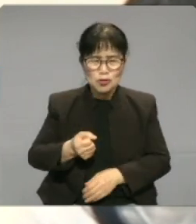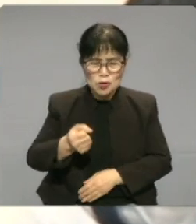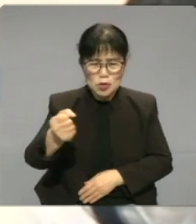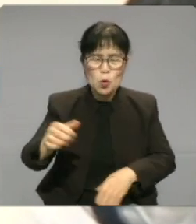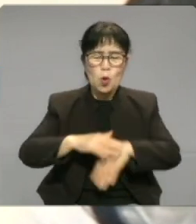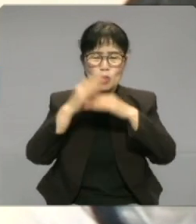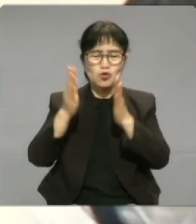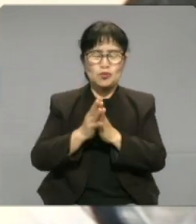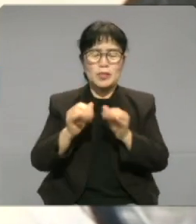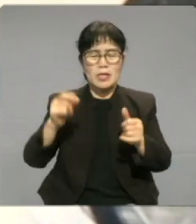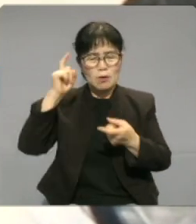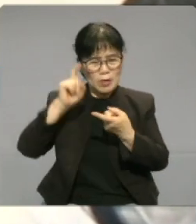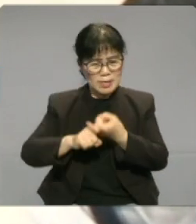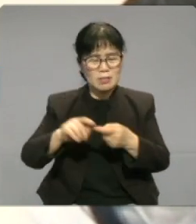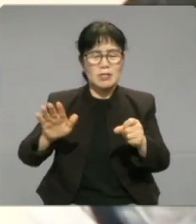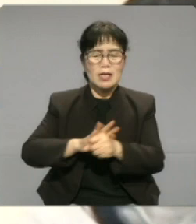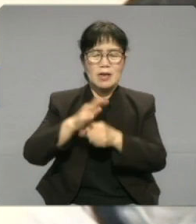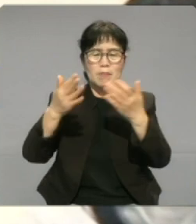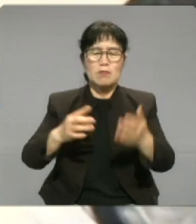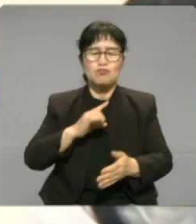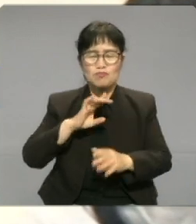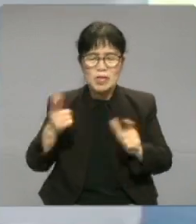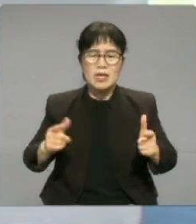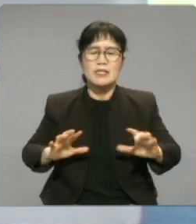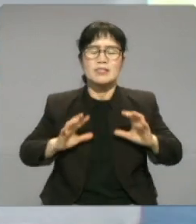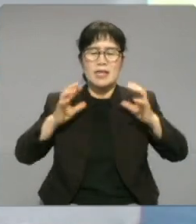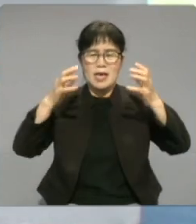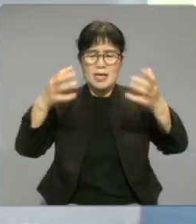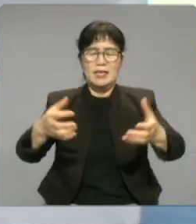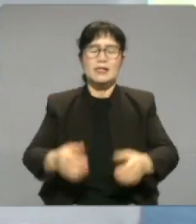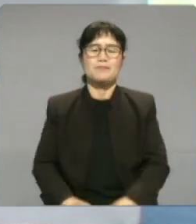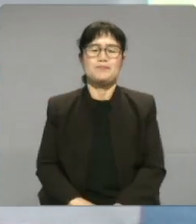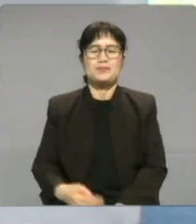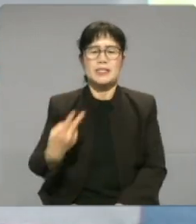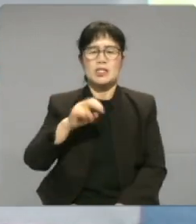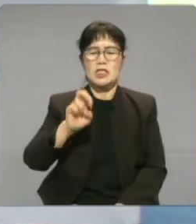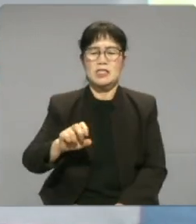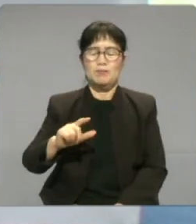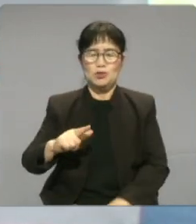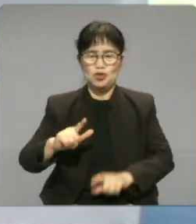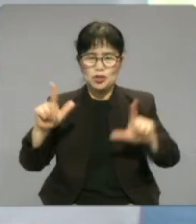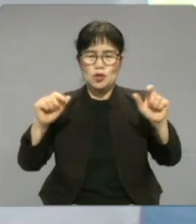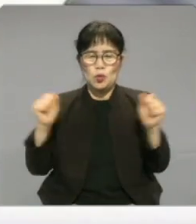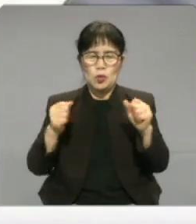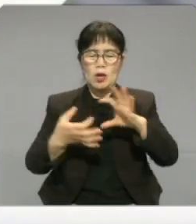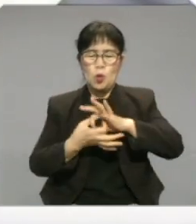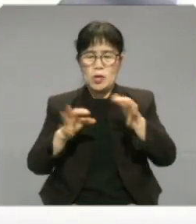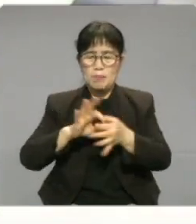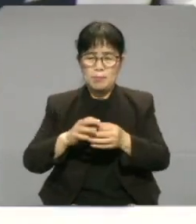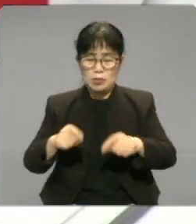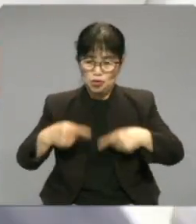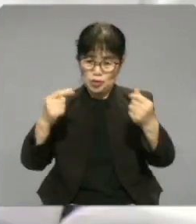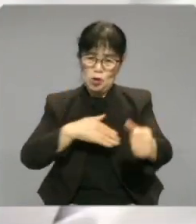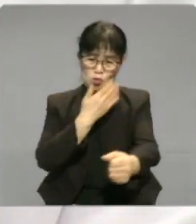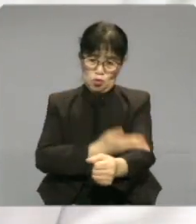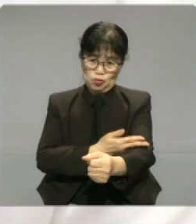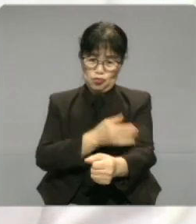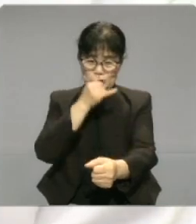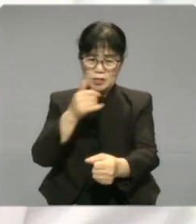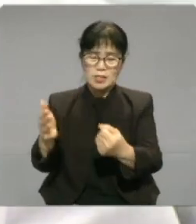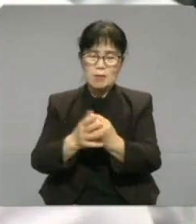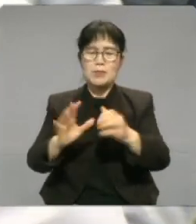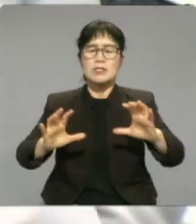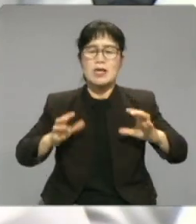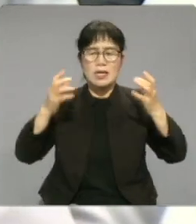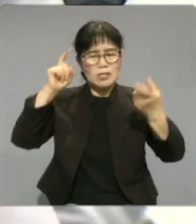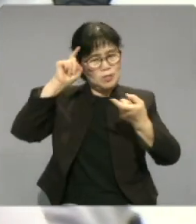국민의 관심과 사랑을 받았을 뿐만 아니라 세계에 대한 2026년 동계올림픽 출전 티켓도 걸려 있어 세계적인